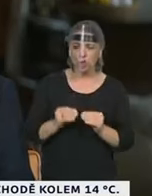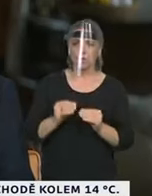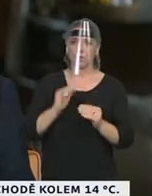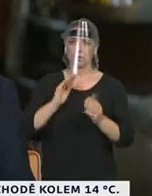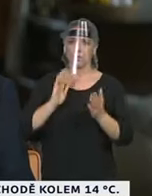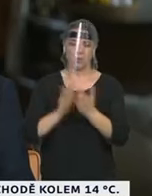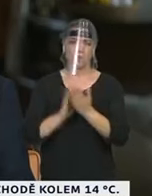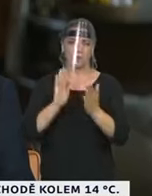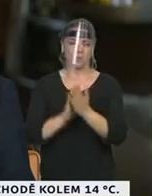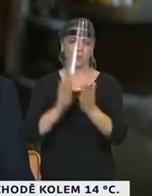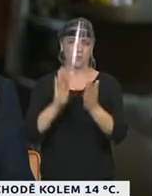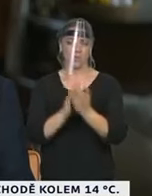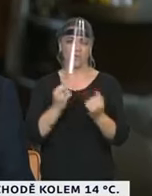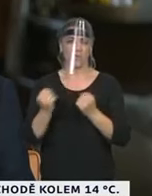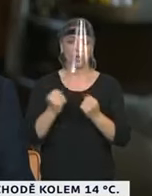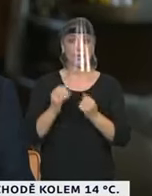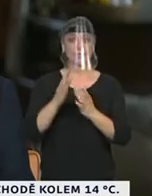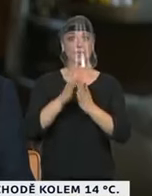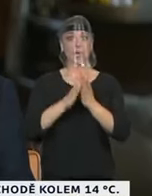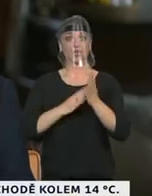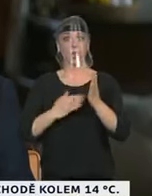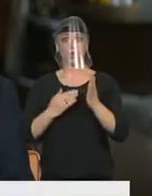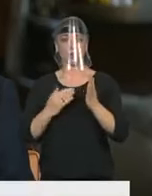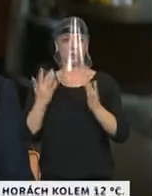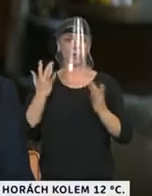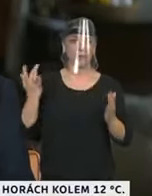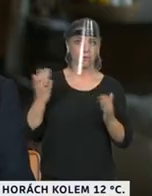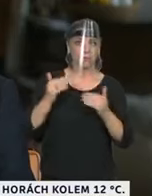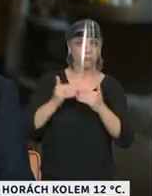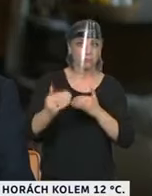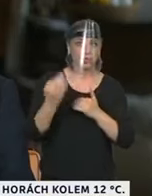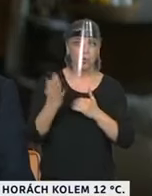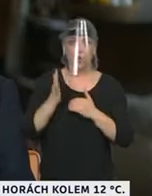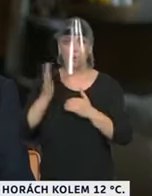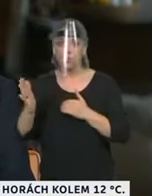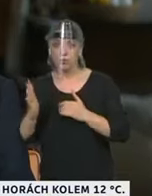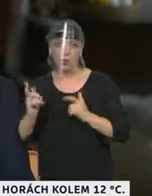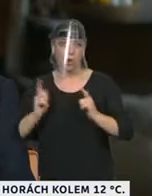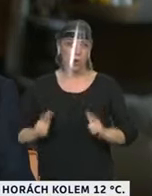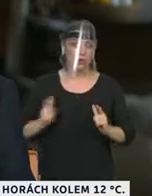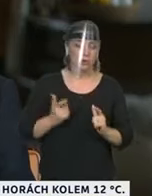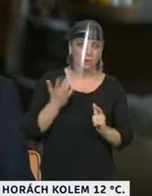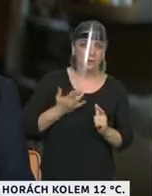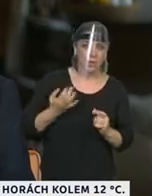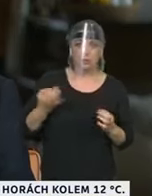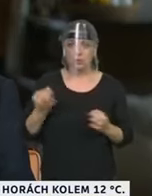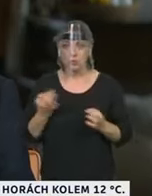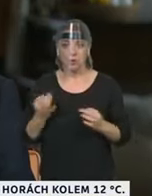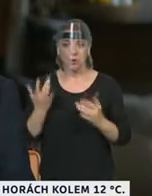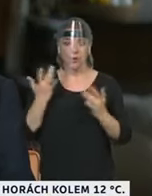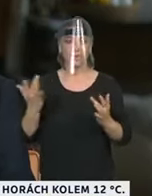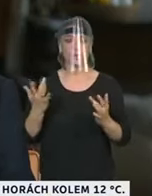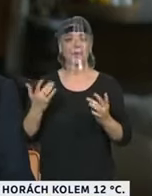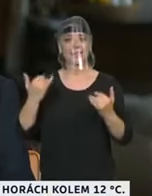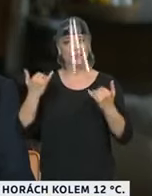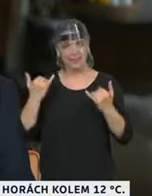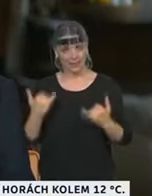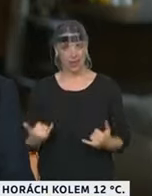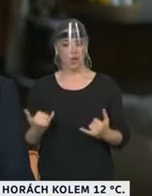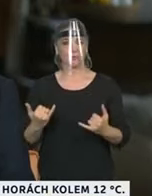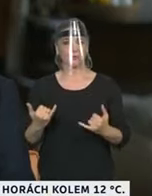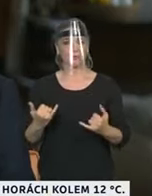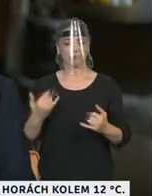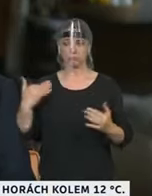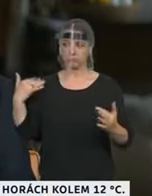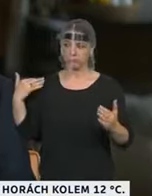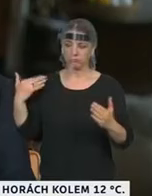začátku nikdo z nás nemohl očekávat, čemu budeme čelit. Jsem překvapený, ale upřímně rád tomu, jak v této kritické